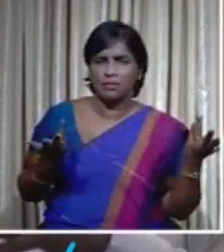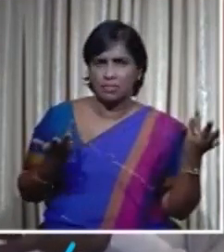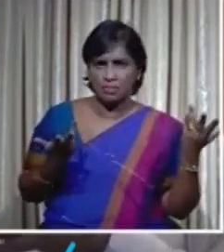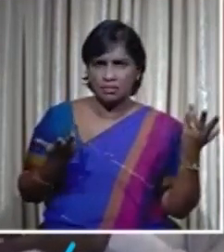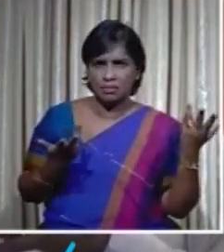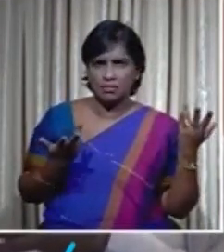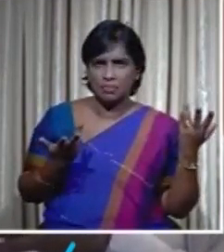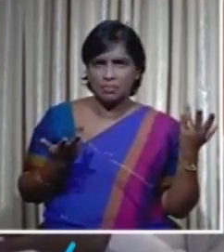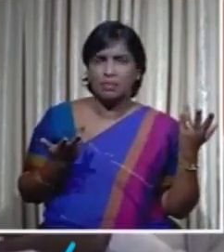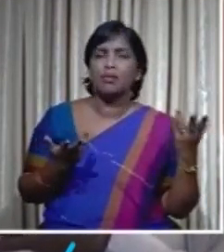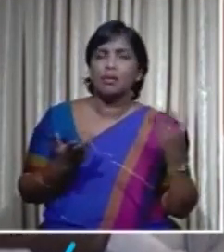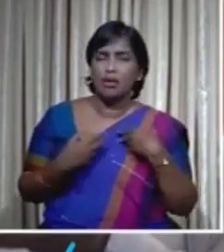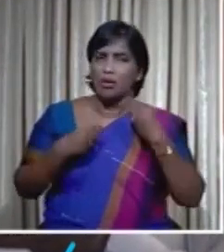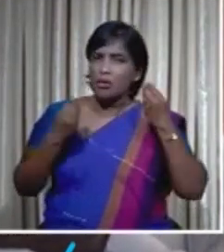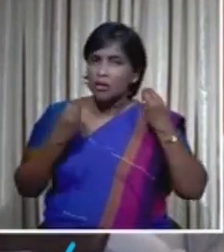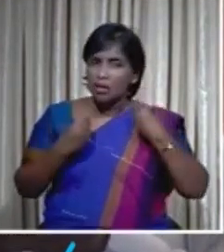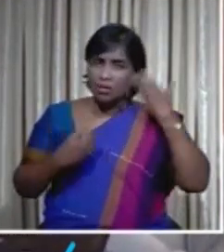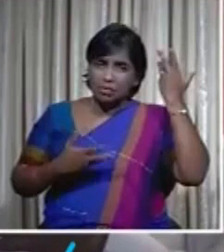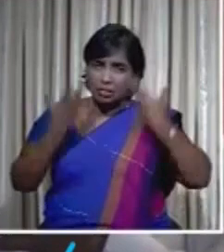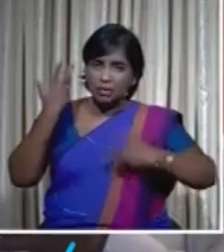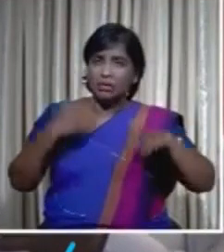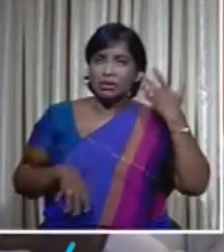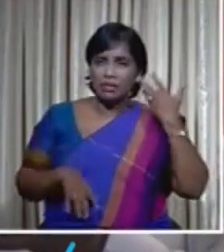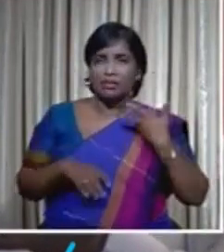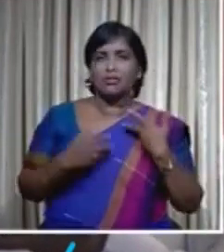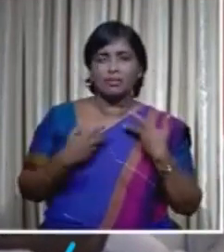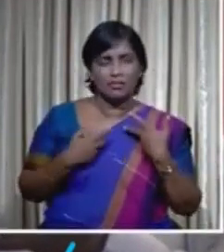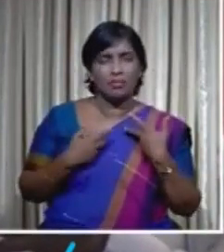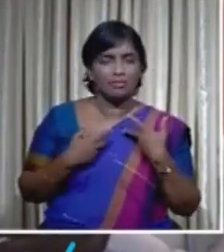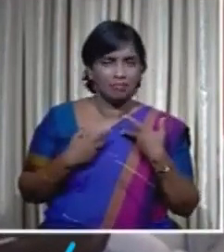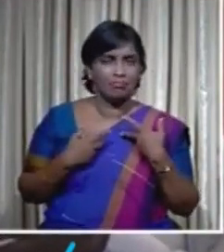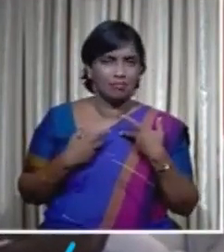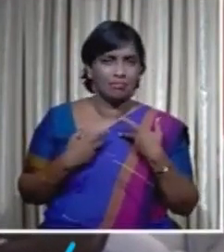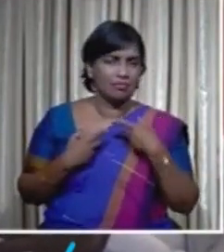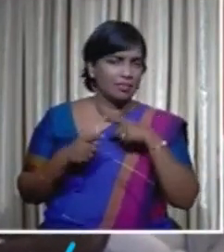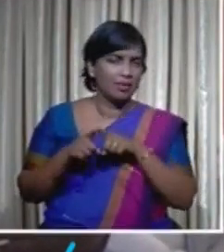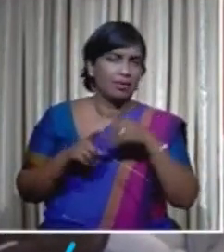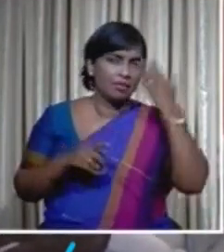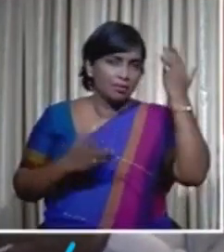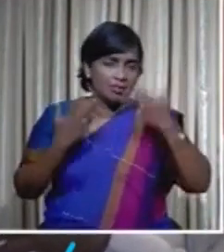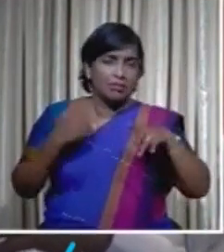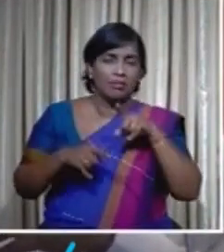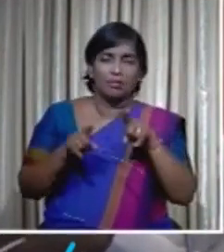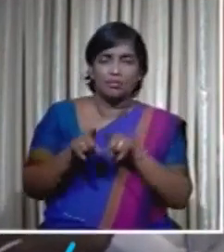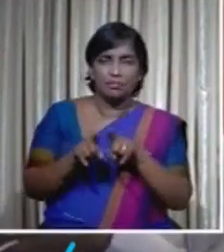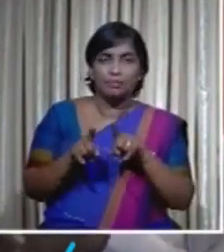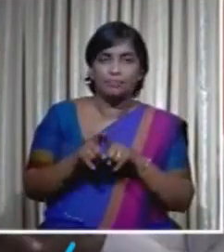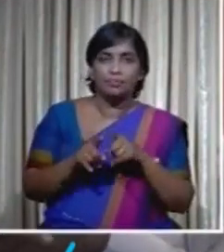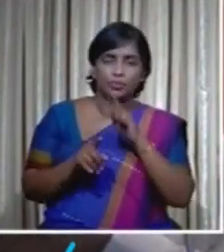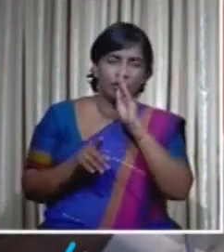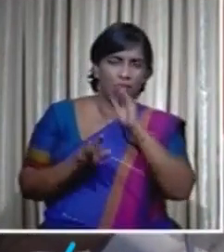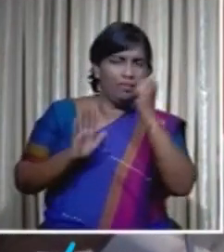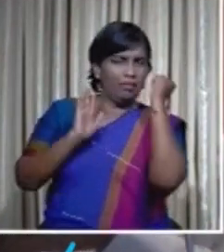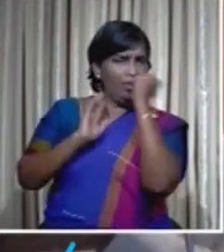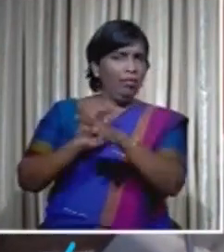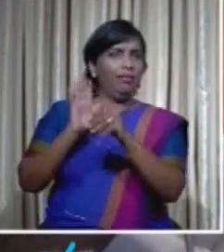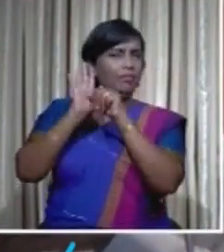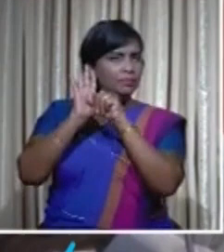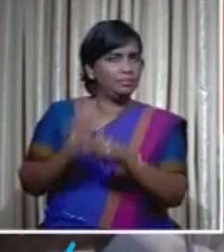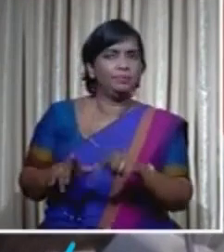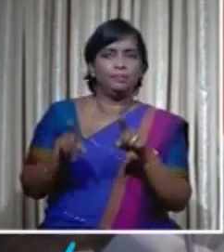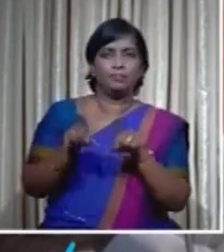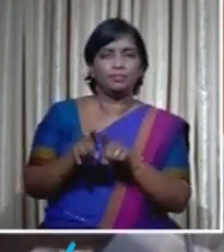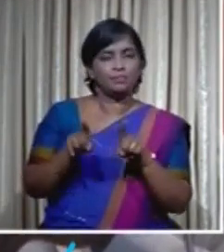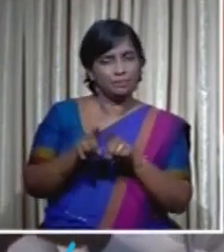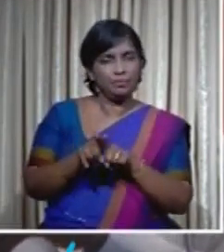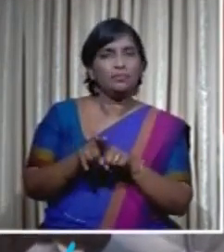அந்த ஆத்மாக்களுக்கு மேலே நீங்கள் உங்களுடைய சப்பாத்து கால்களால் மிதிக்கும் வரை இந்த நாட்டிலே அமைதியும் சமாதானமும் ஏற்பட போவதில்லை